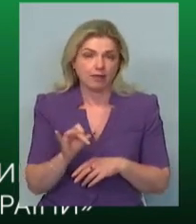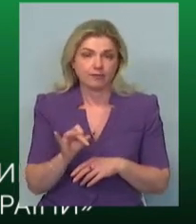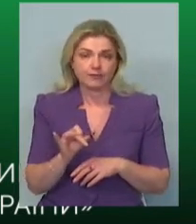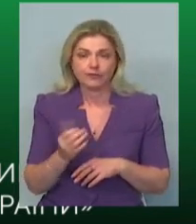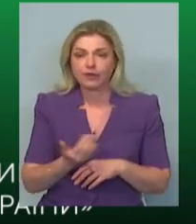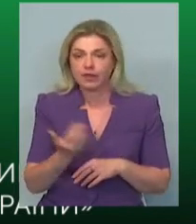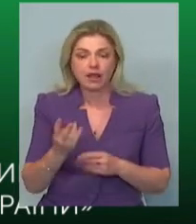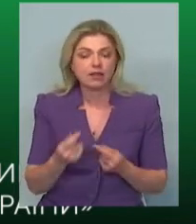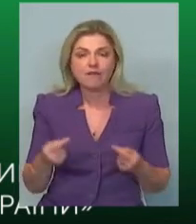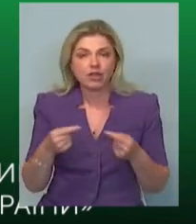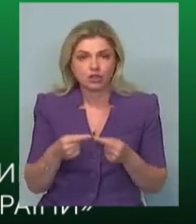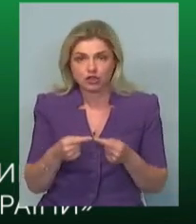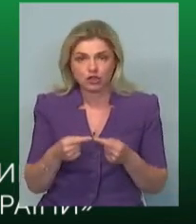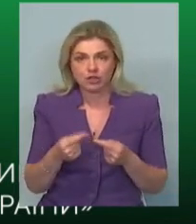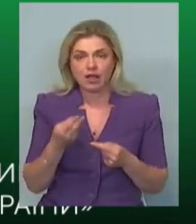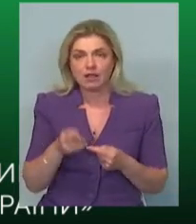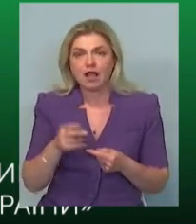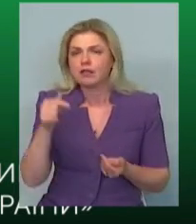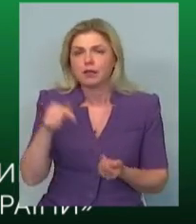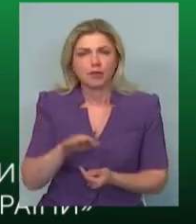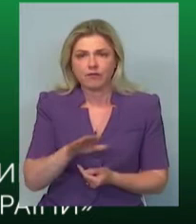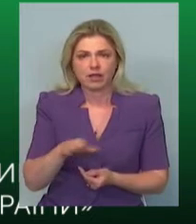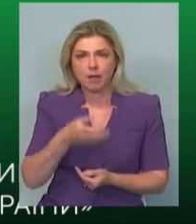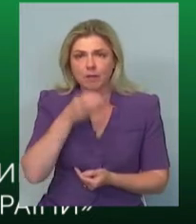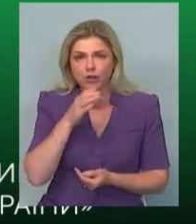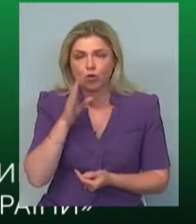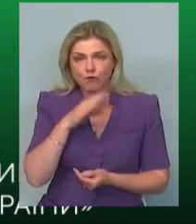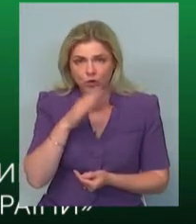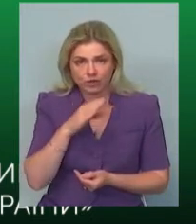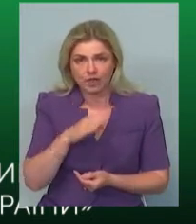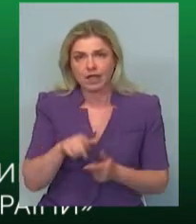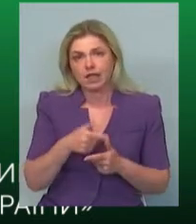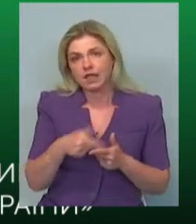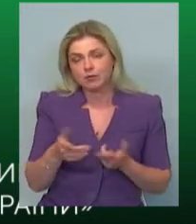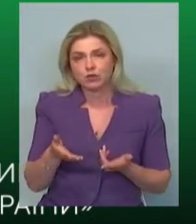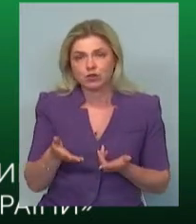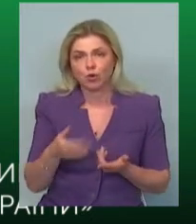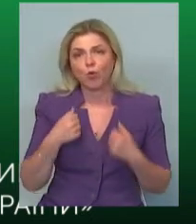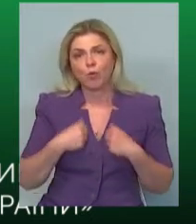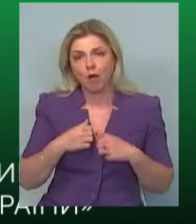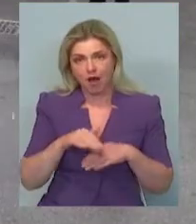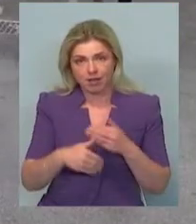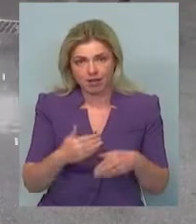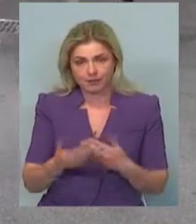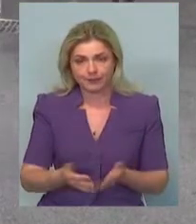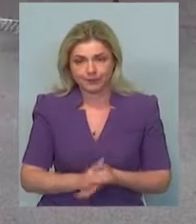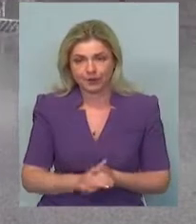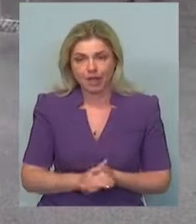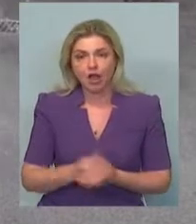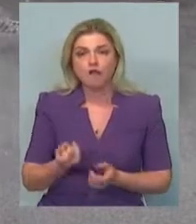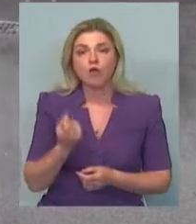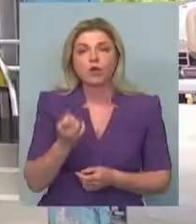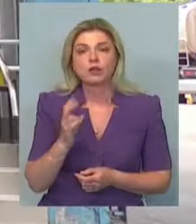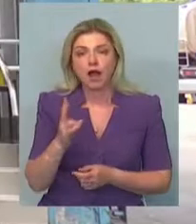не визначена для питної води, для споживання питної води чи купання. Фонтан підключений